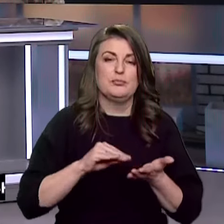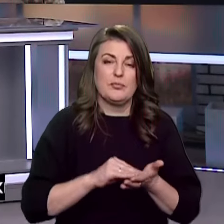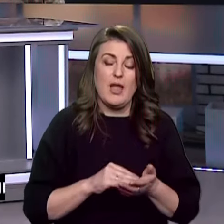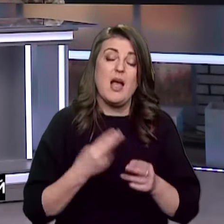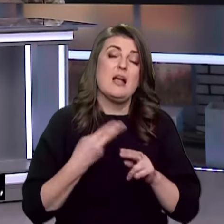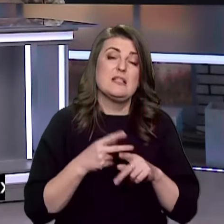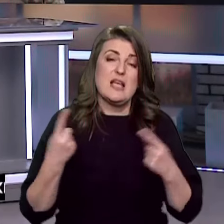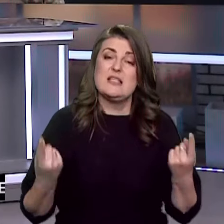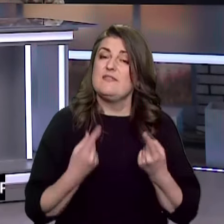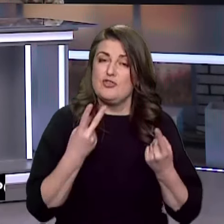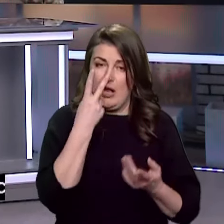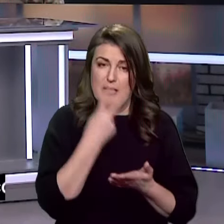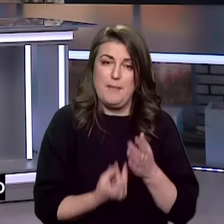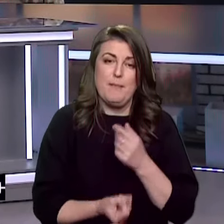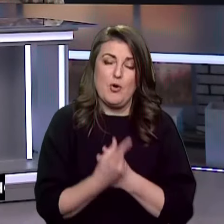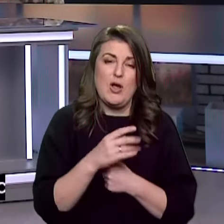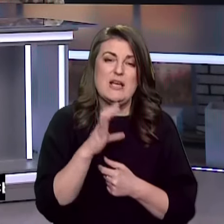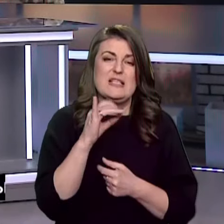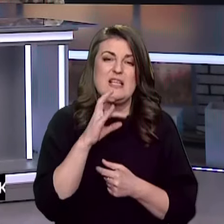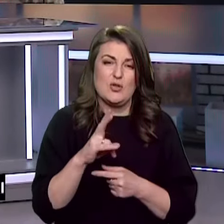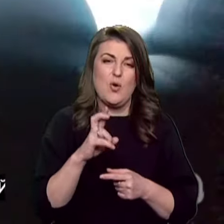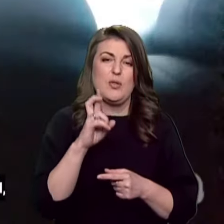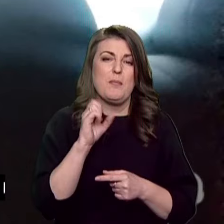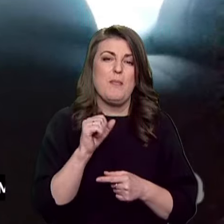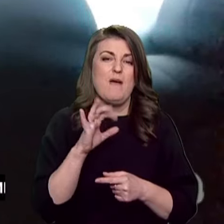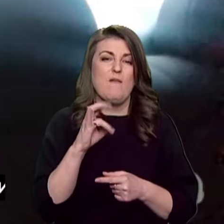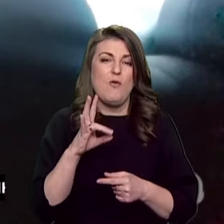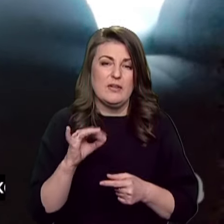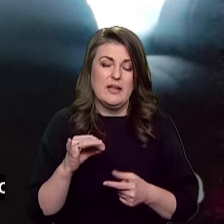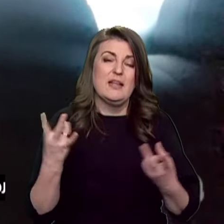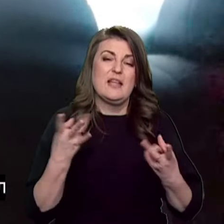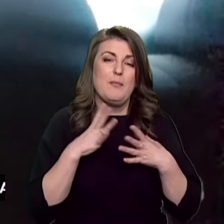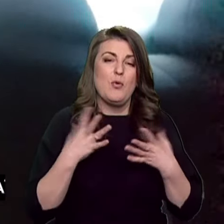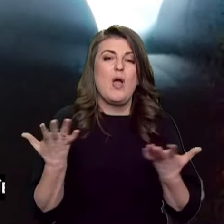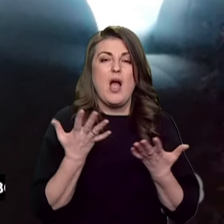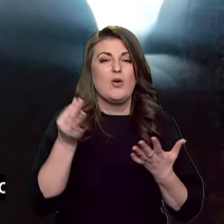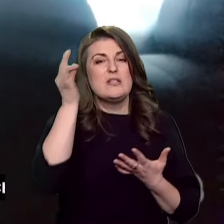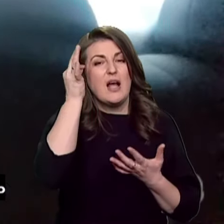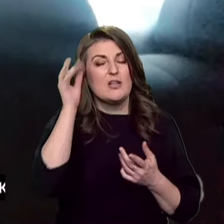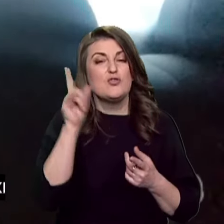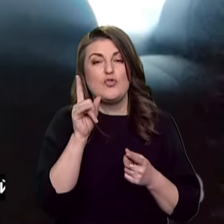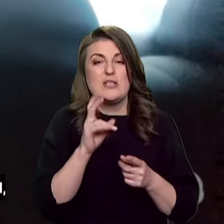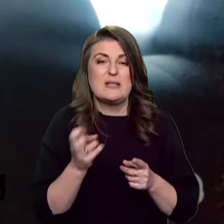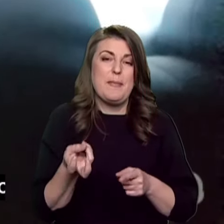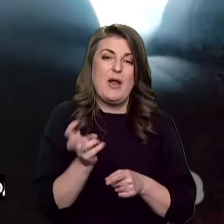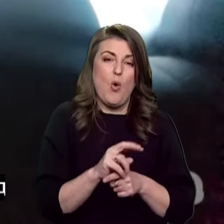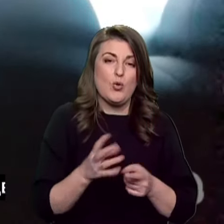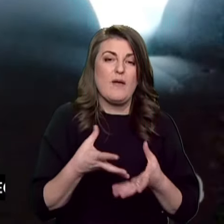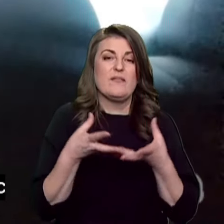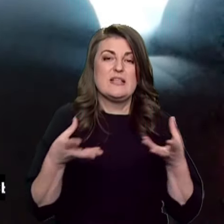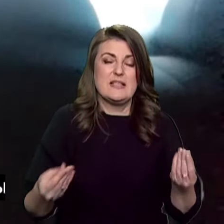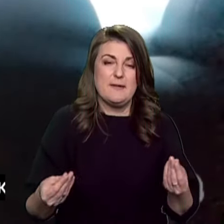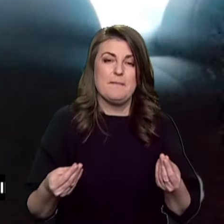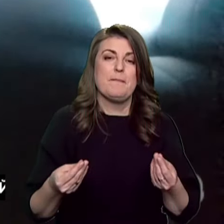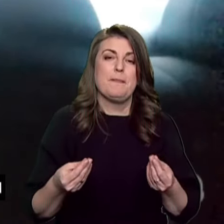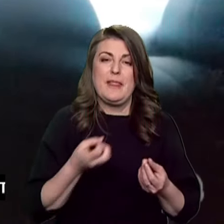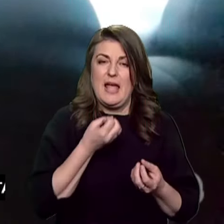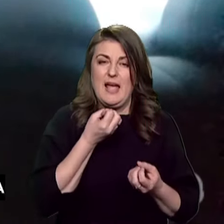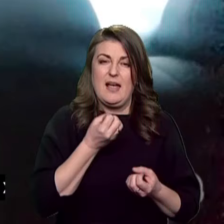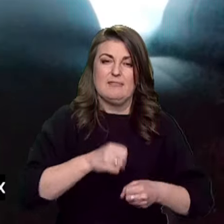Це звичайний прояв сезону бавовни. Треба було якось нагадати, що з приходом весни квітнути